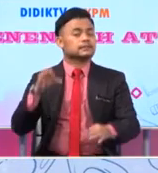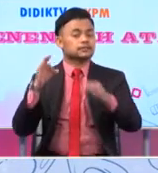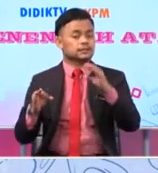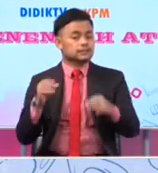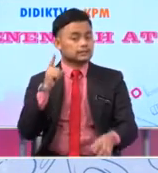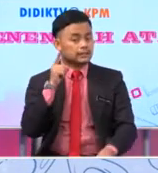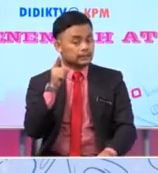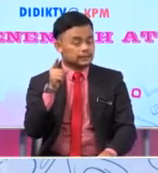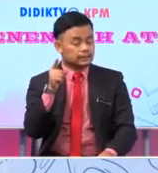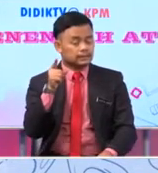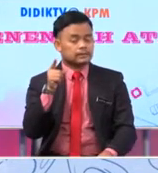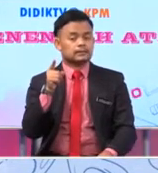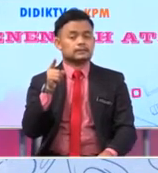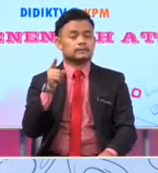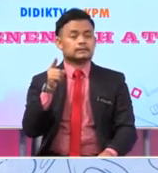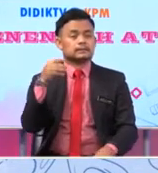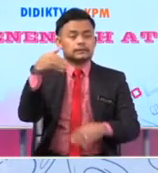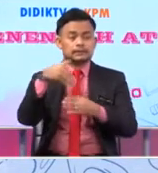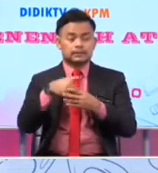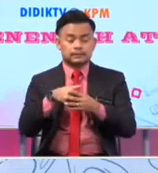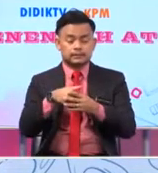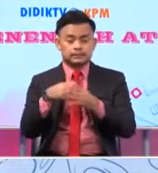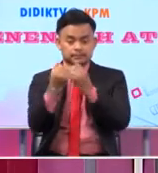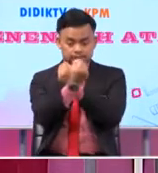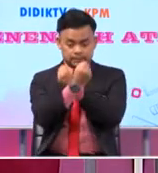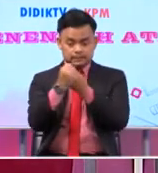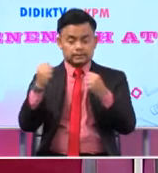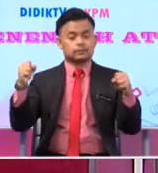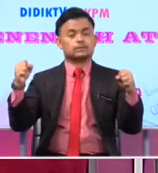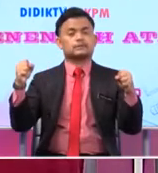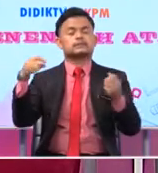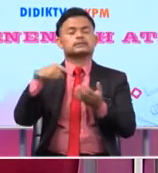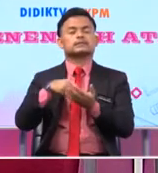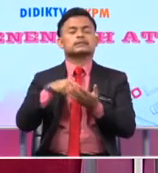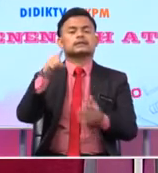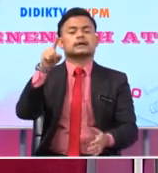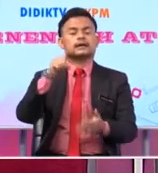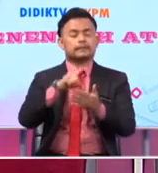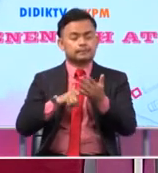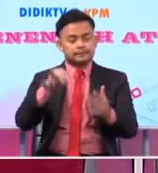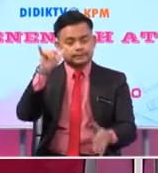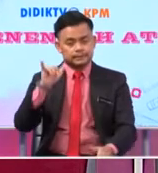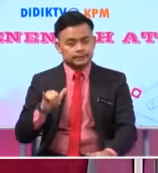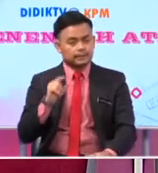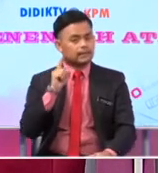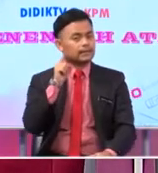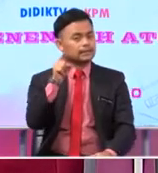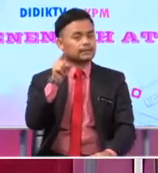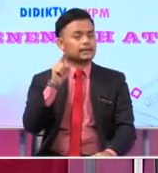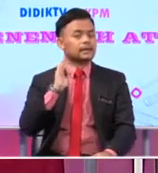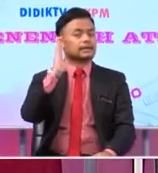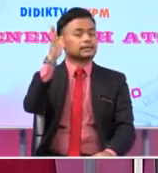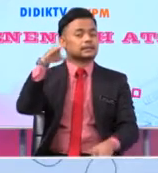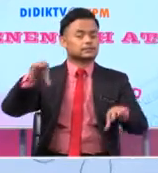atau Mira dan berada dalam situasi ini Apakah tindakan moral yang akan mirabai dan knalpot Oke